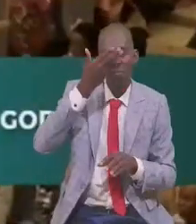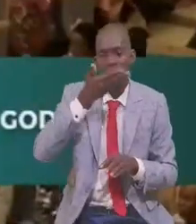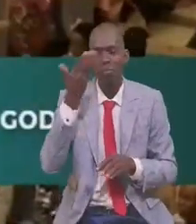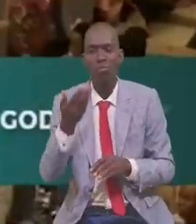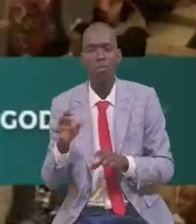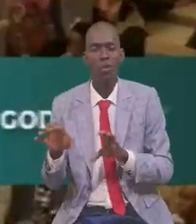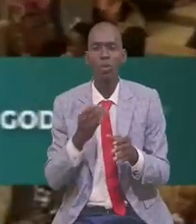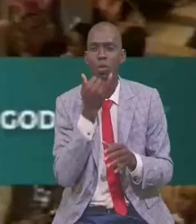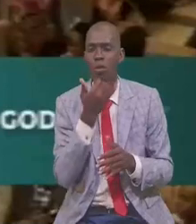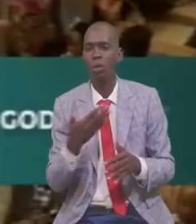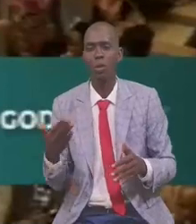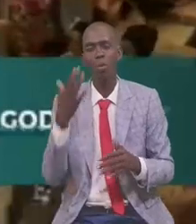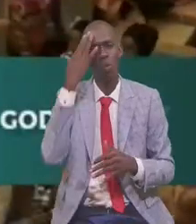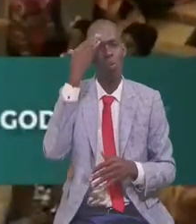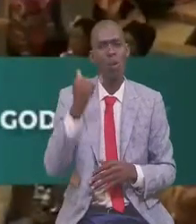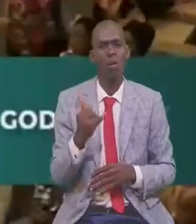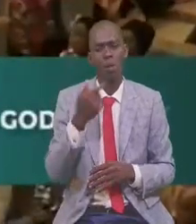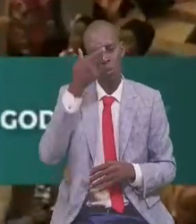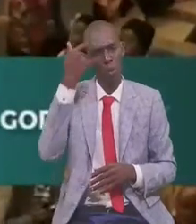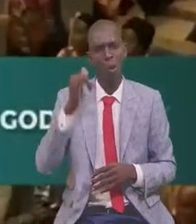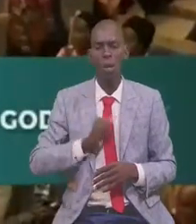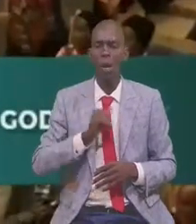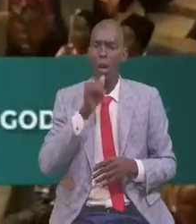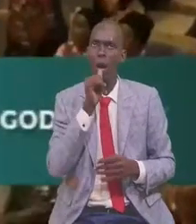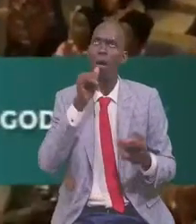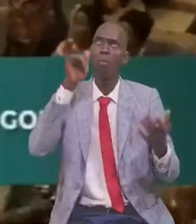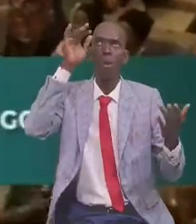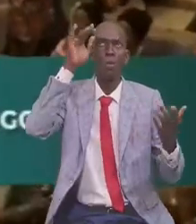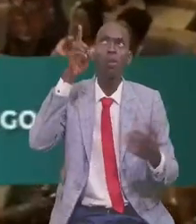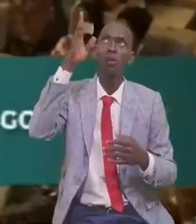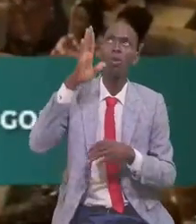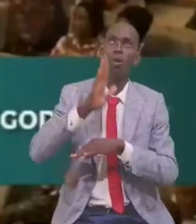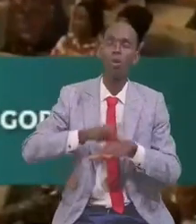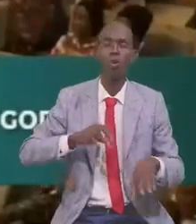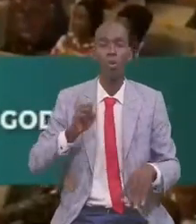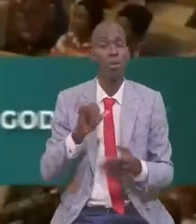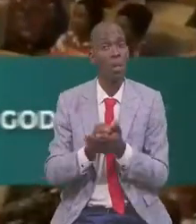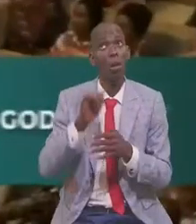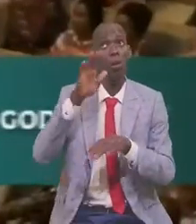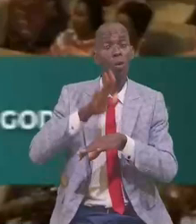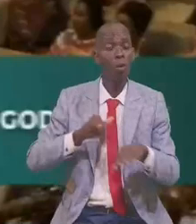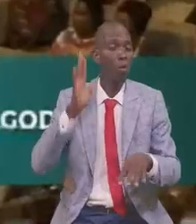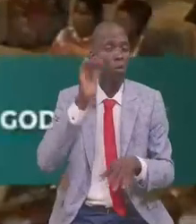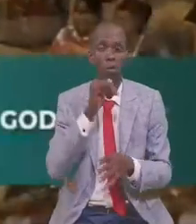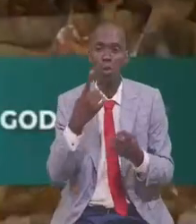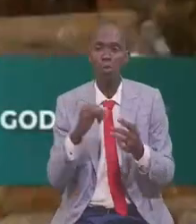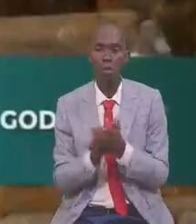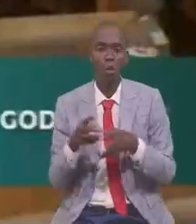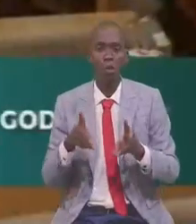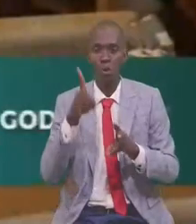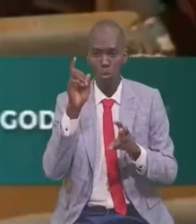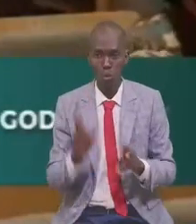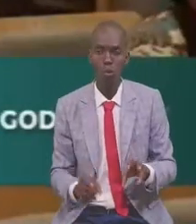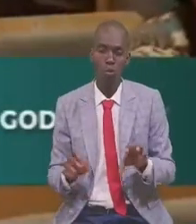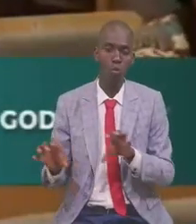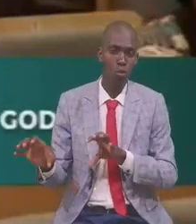te mets dans les affaires d'autrui parce que j'attends l'appel. L'appel ne vient pas de cette manière. Il labourait avec 12 paires de